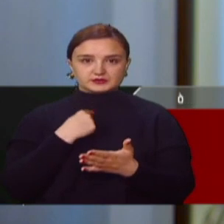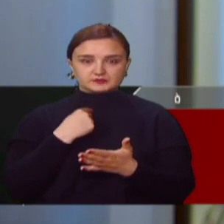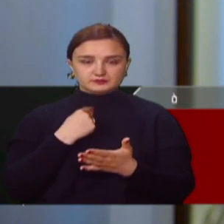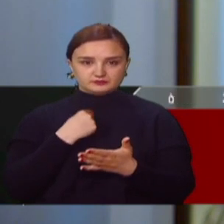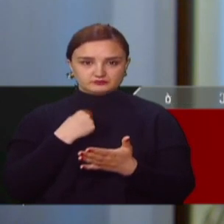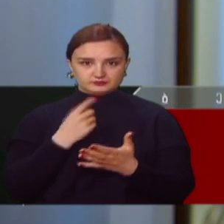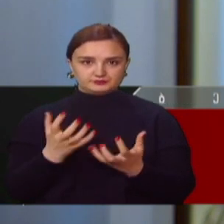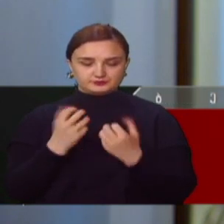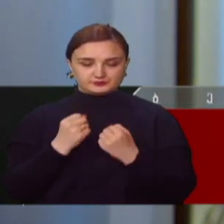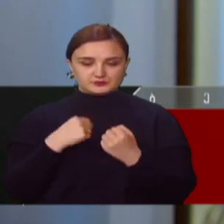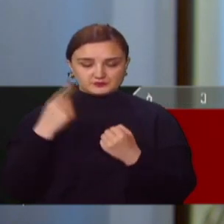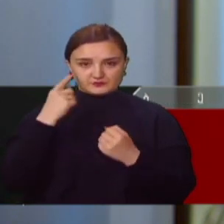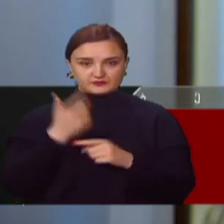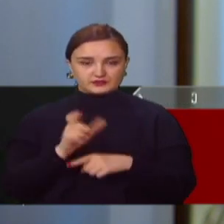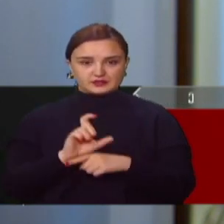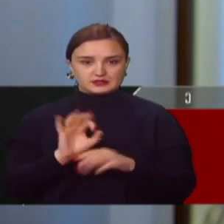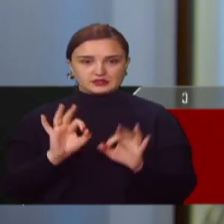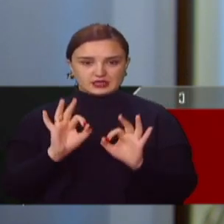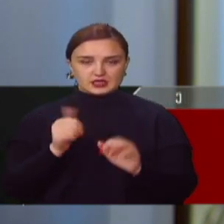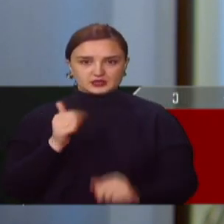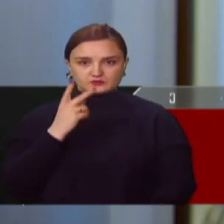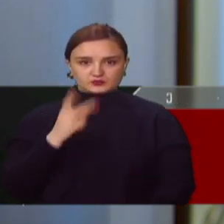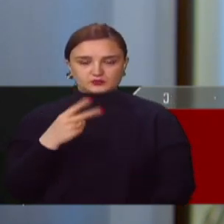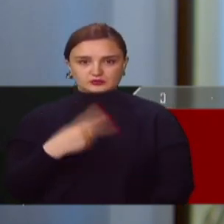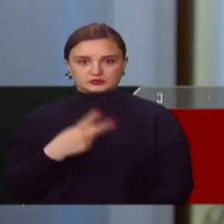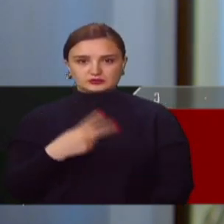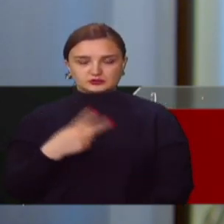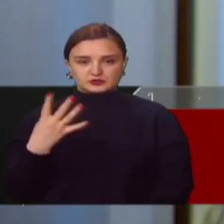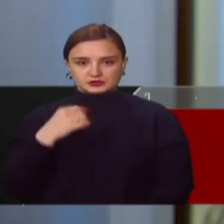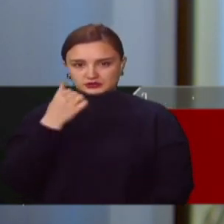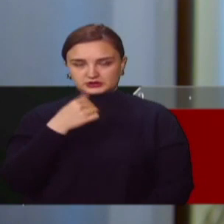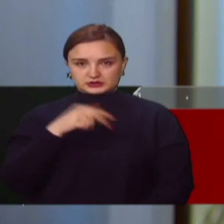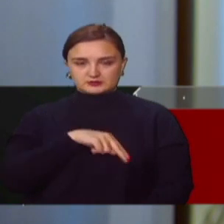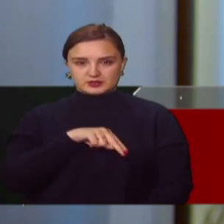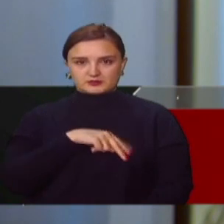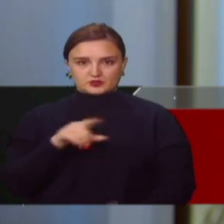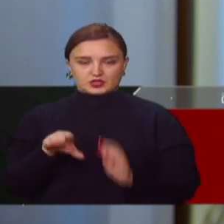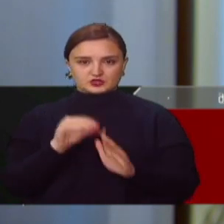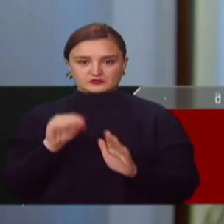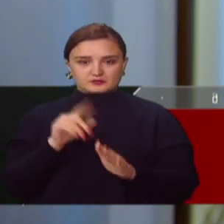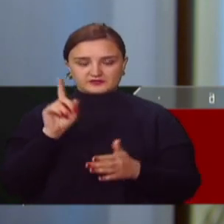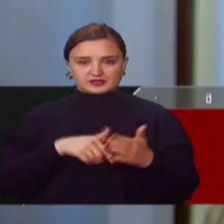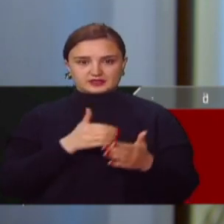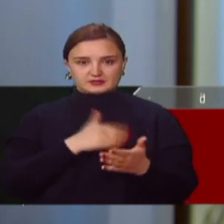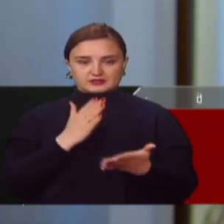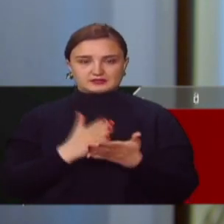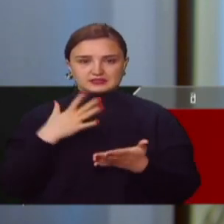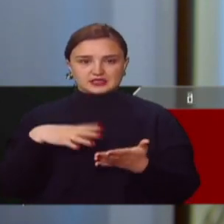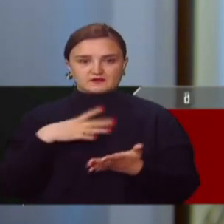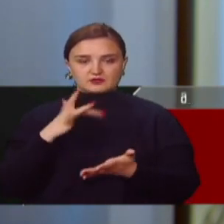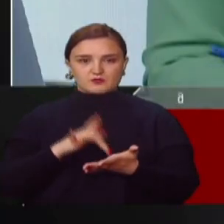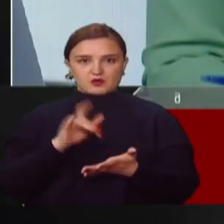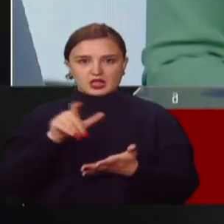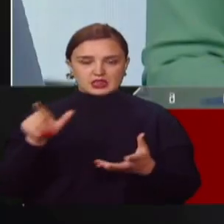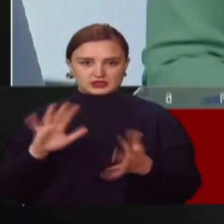და რა თქმა უნდა, მე ვფიქრობ, მე ძალიან ოპტიმისტურად უყურებ 2024 წლის საპარლამენტო არჩევნებს და დიდი იმედი მაქვს რომ საქართველოს მოქალაქე